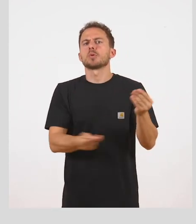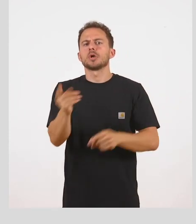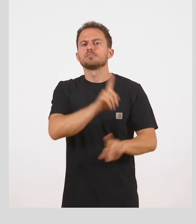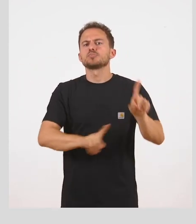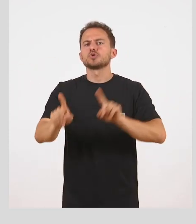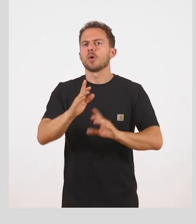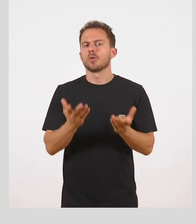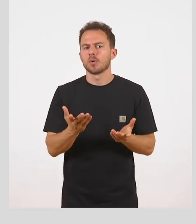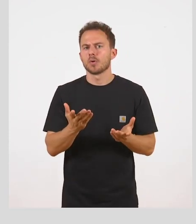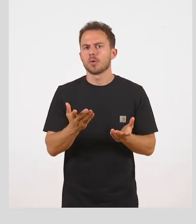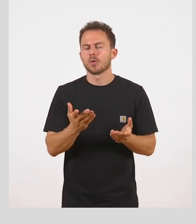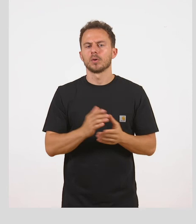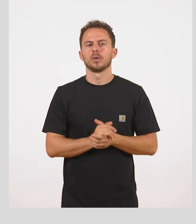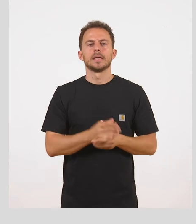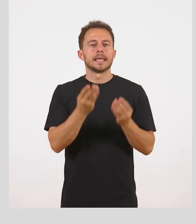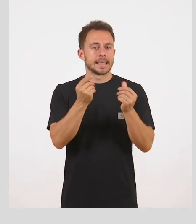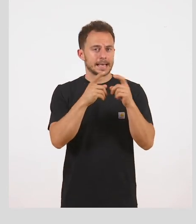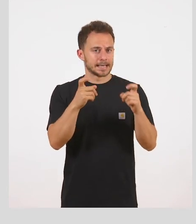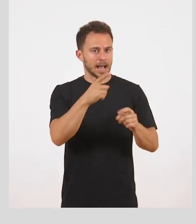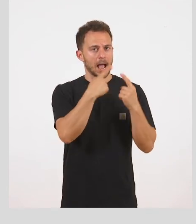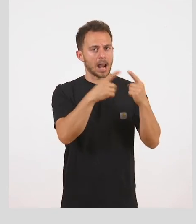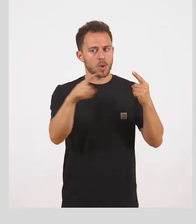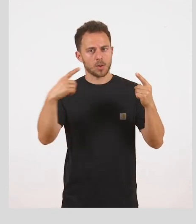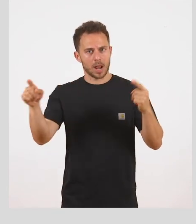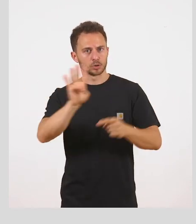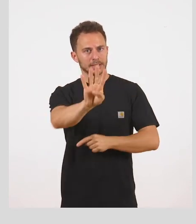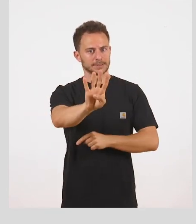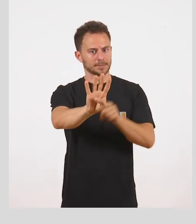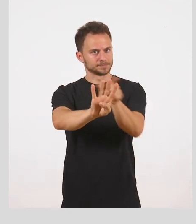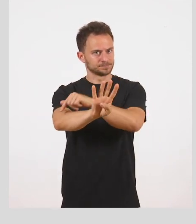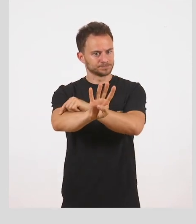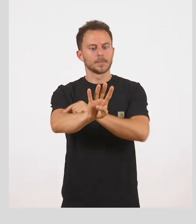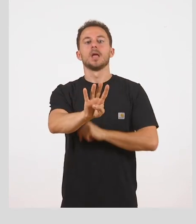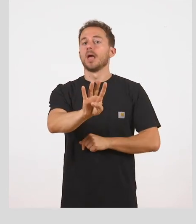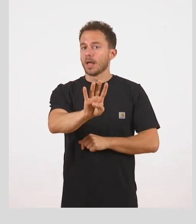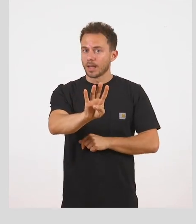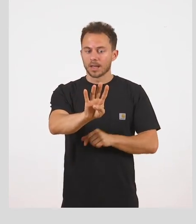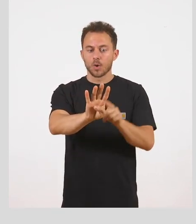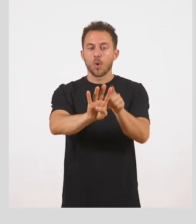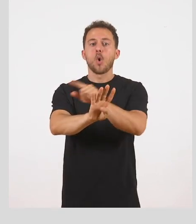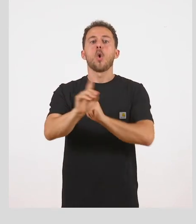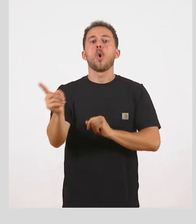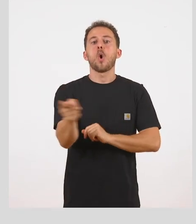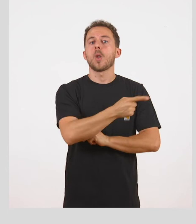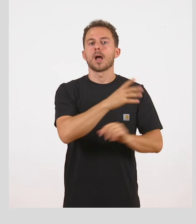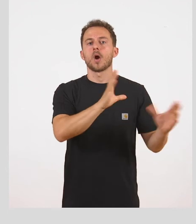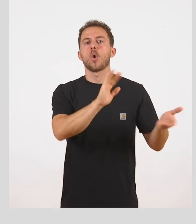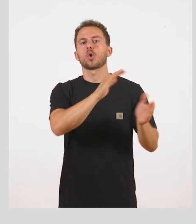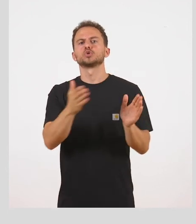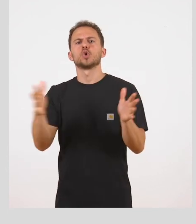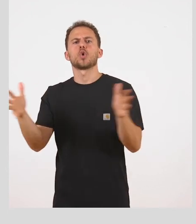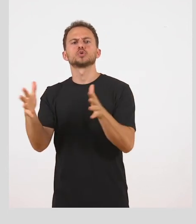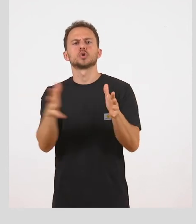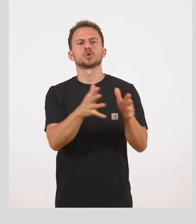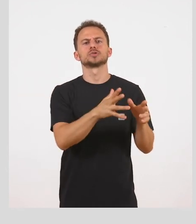Έχουμε 4 διαφορετικά υλικά. Όμως, κάθε ένα έχει το ακριβώς τον ίδιο όγκο με το άλλο. Μα φυσικά